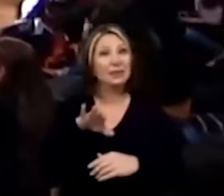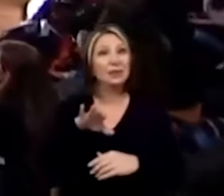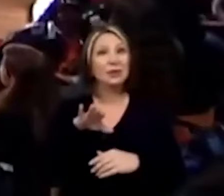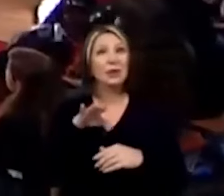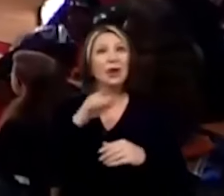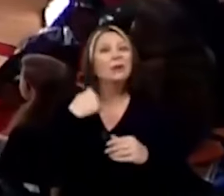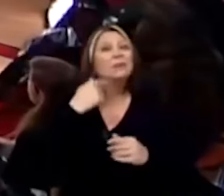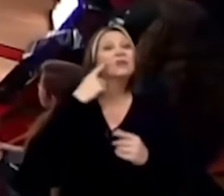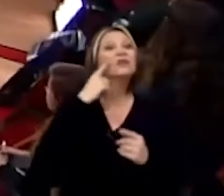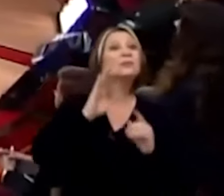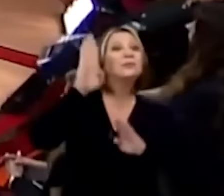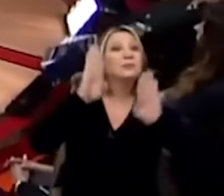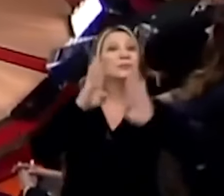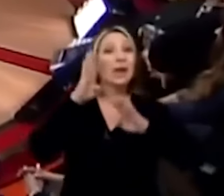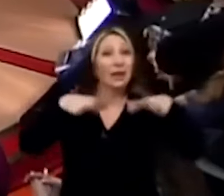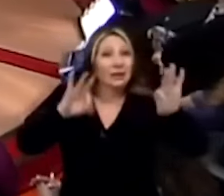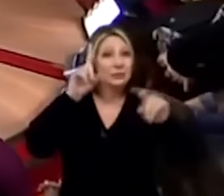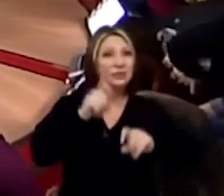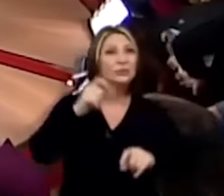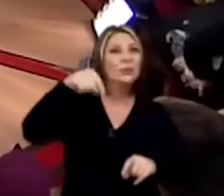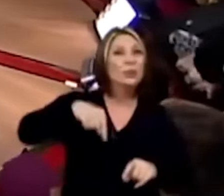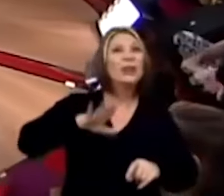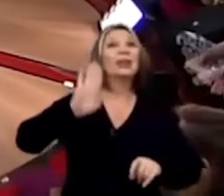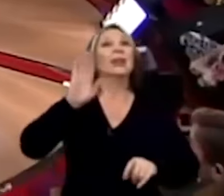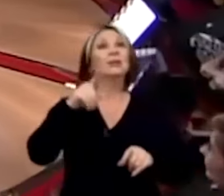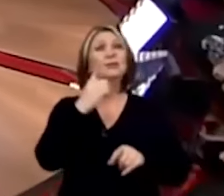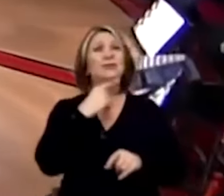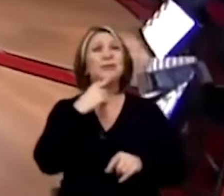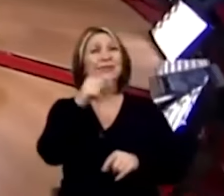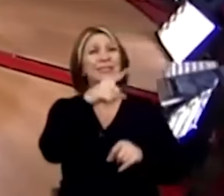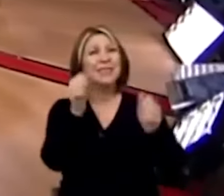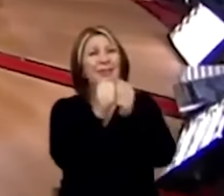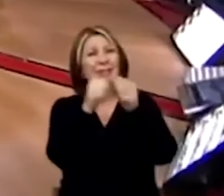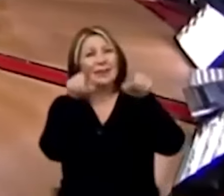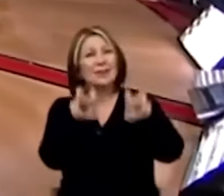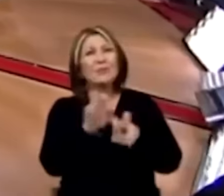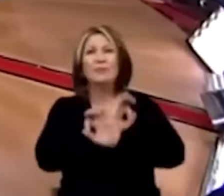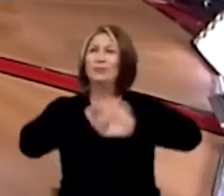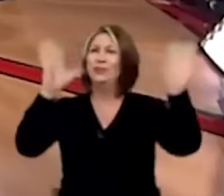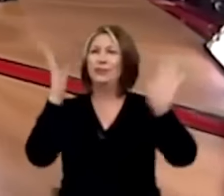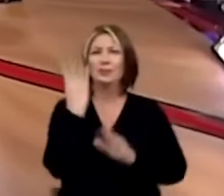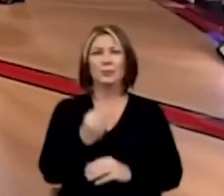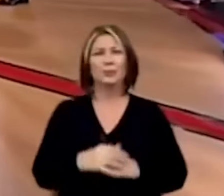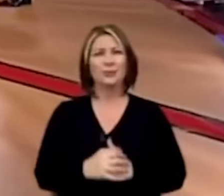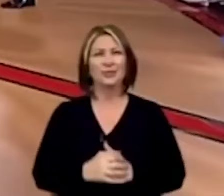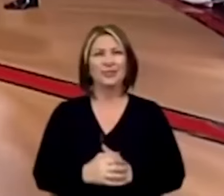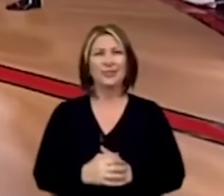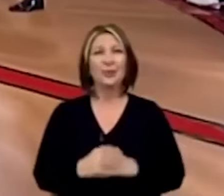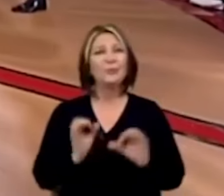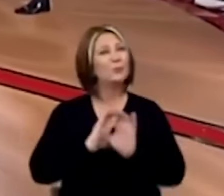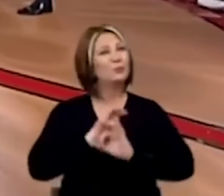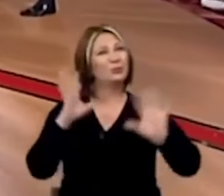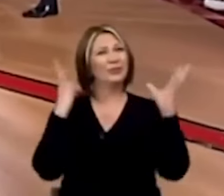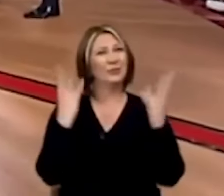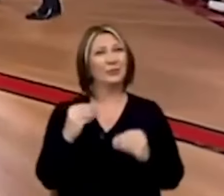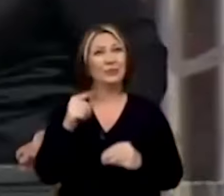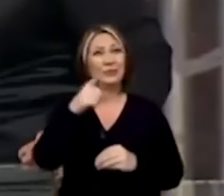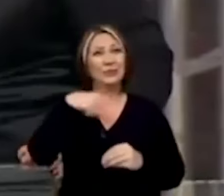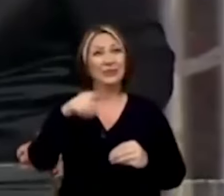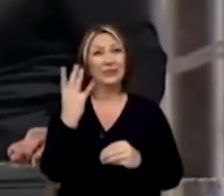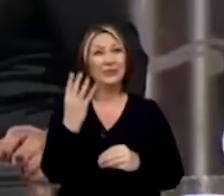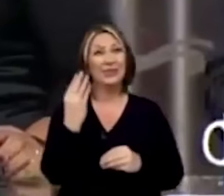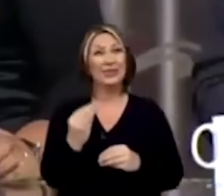Birazdan yoklama alacağım. Hazır mısınız? Vallahi çok tatlısınız. İkinizin yan yana oturması muhteşem oldu. Muhteşem oldunuz. Burası